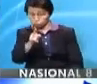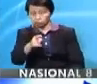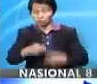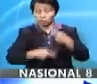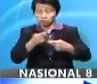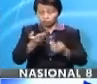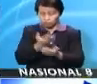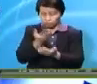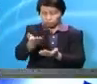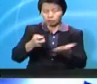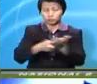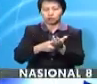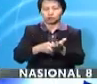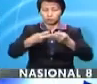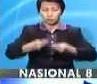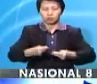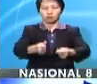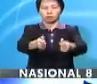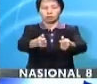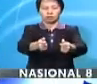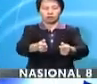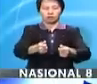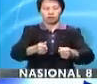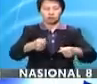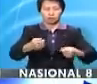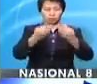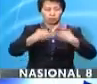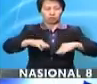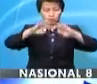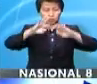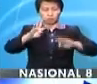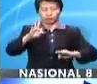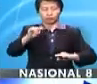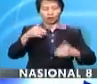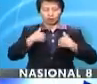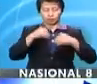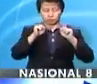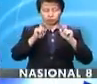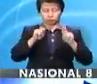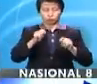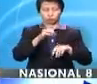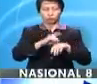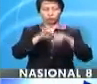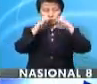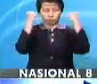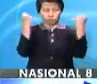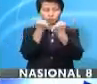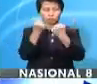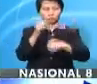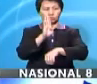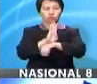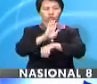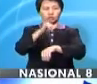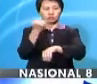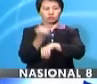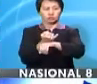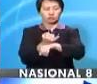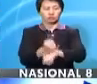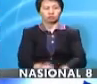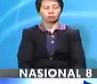proses penjualan tiket berjalan lancar. Perlawanan akhir Piala FA akan berlangsung satu ini di Stadium Nasional Bukit Jalil.